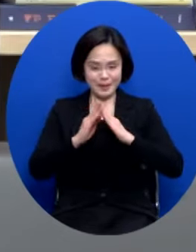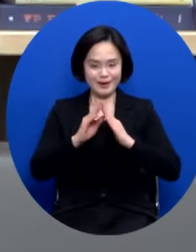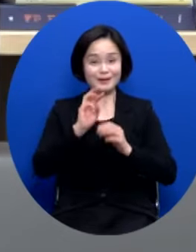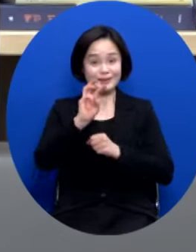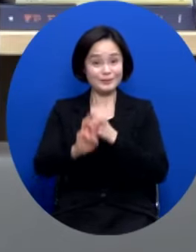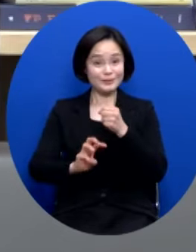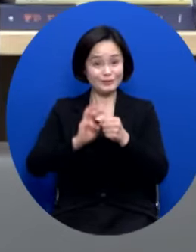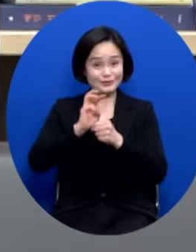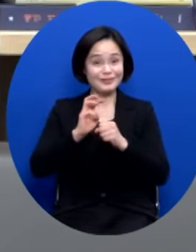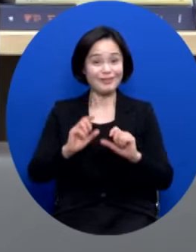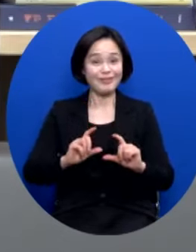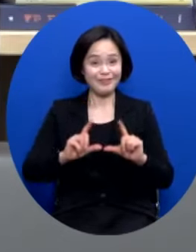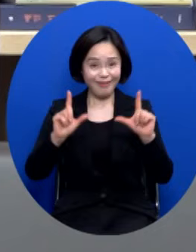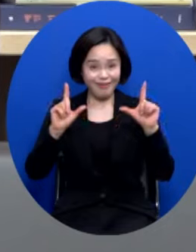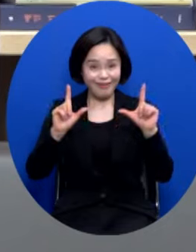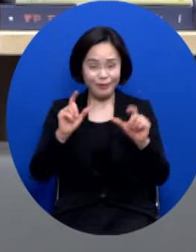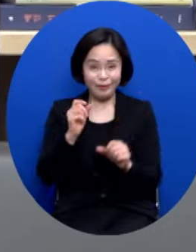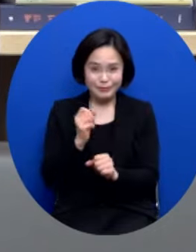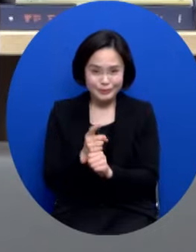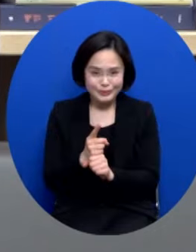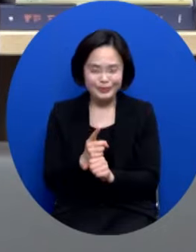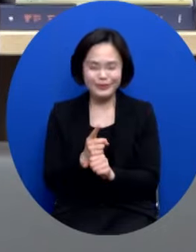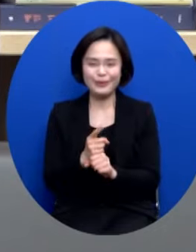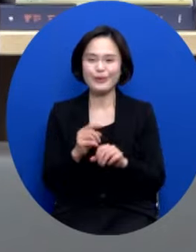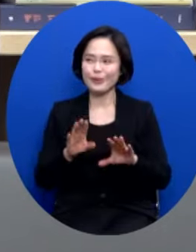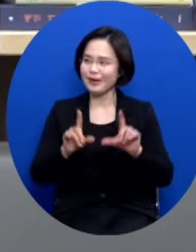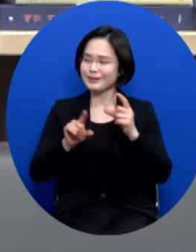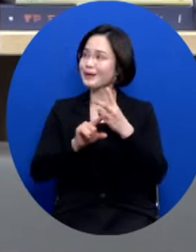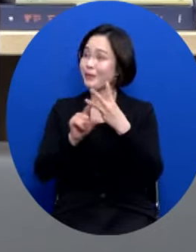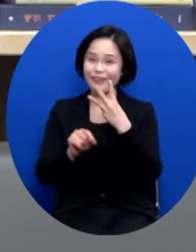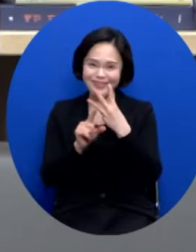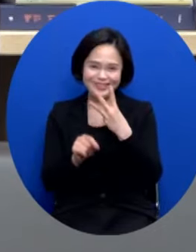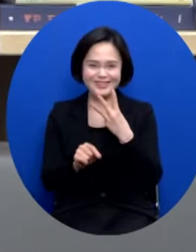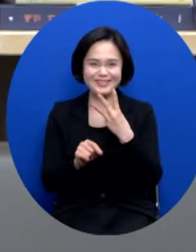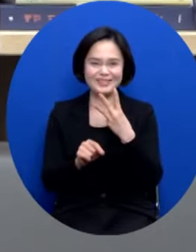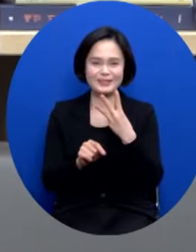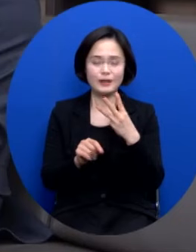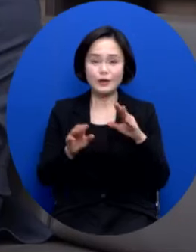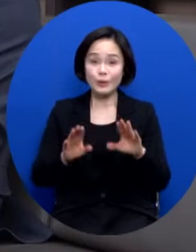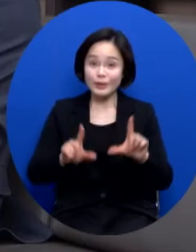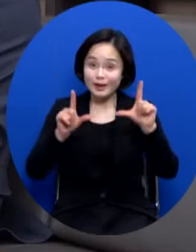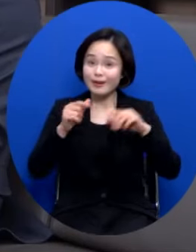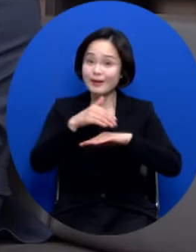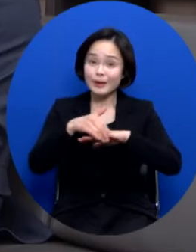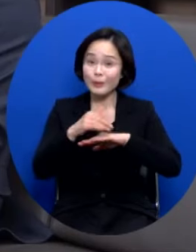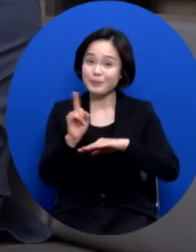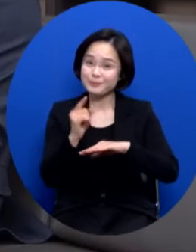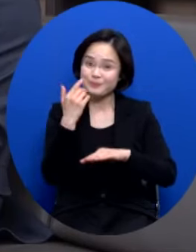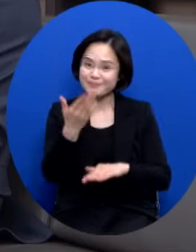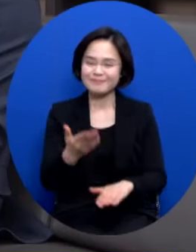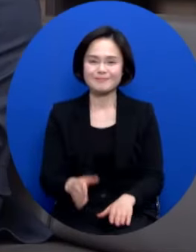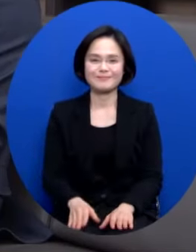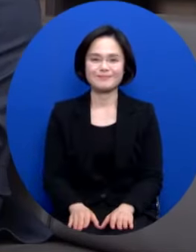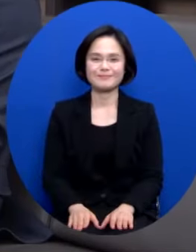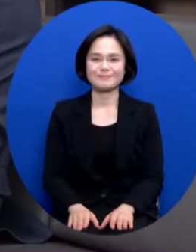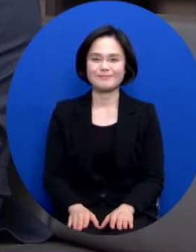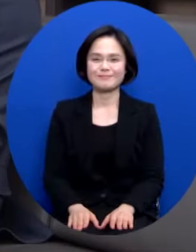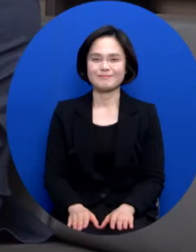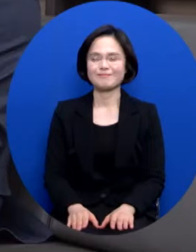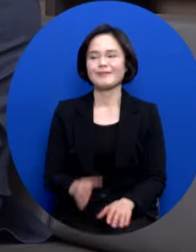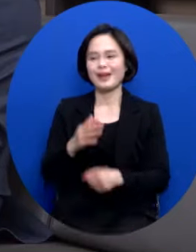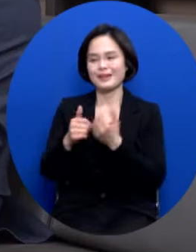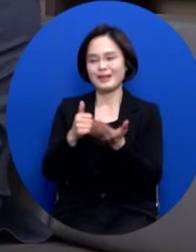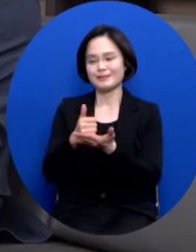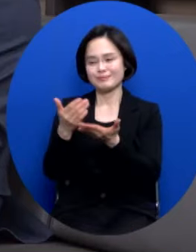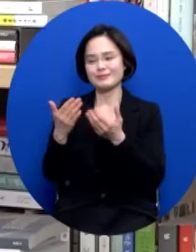예, 벌써 올해가 이제 3월 달인데요. 앞으로 어떤 계획 있으실까요? 하나님께서 주신 그 은혜에 대해서 이제